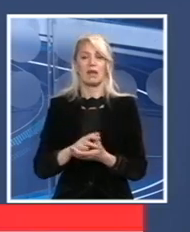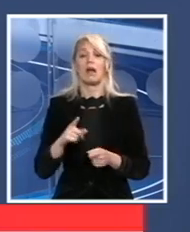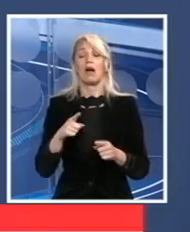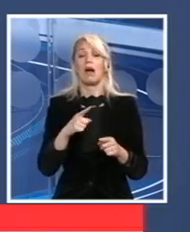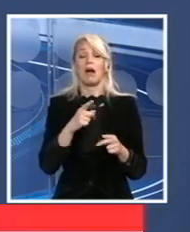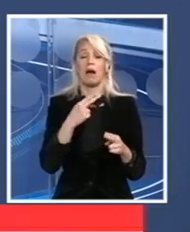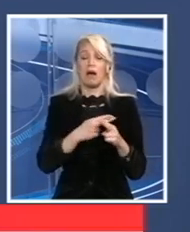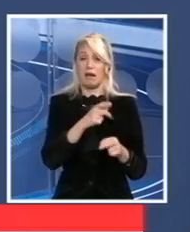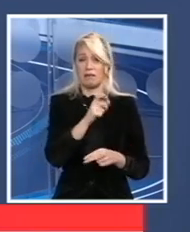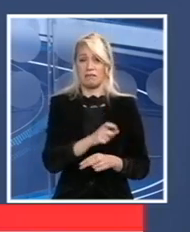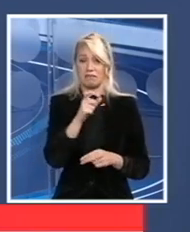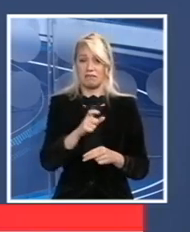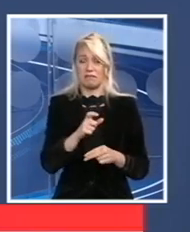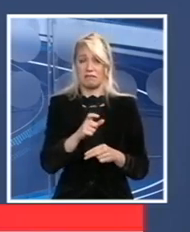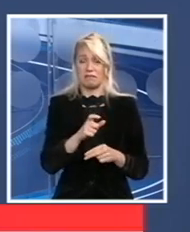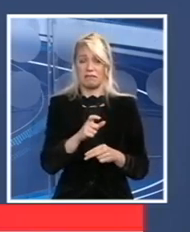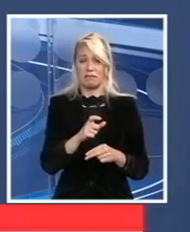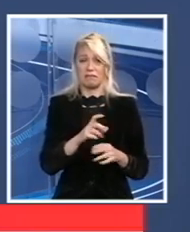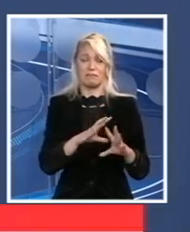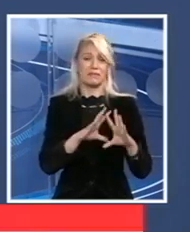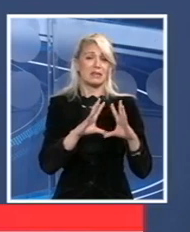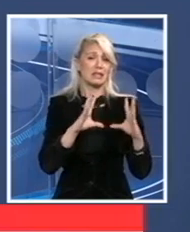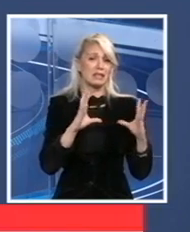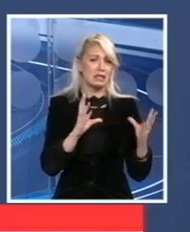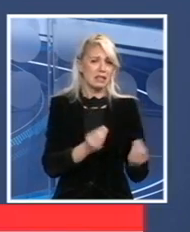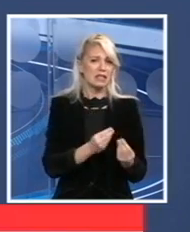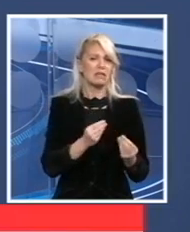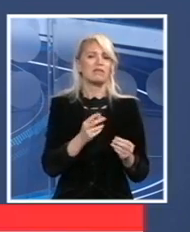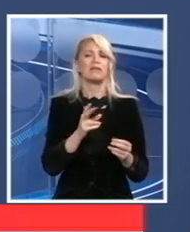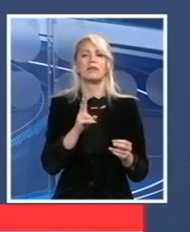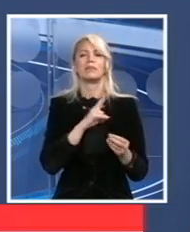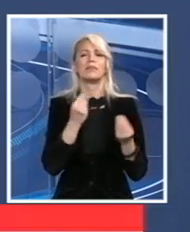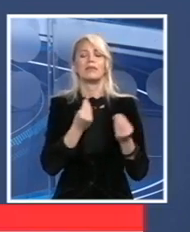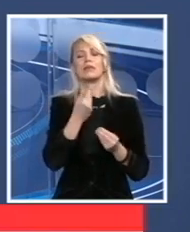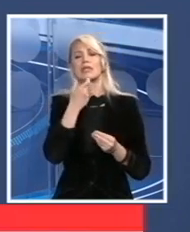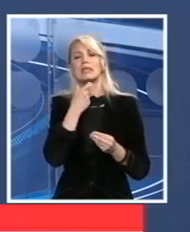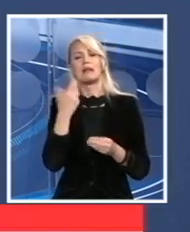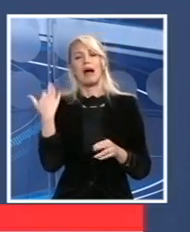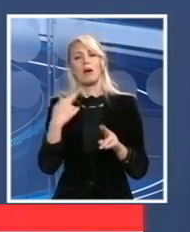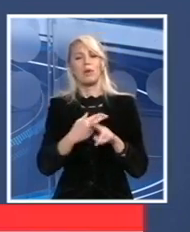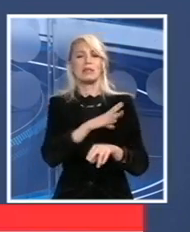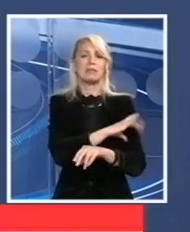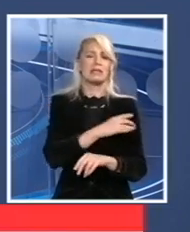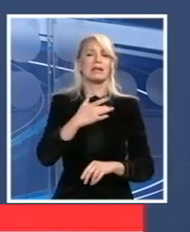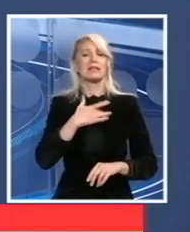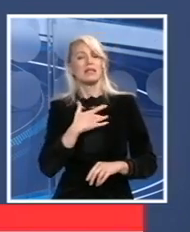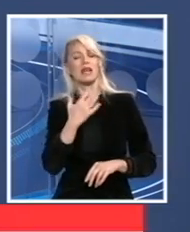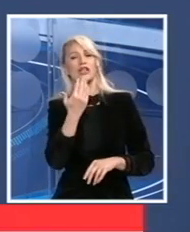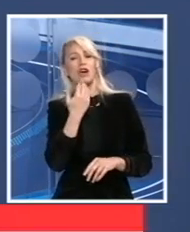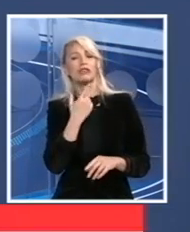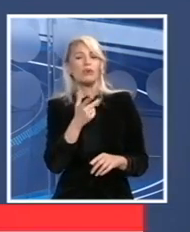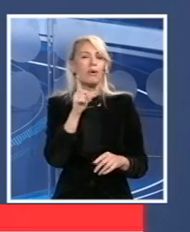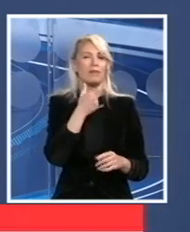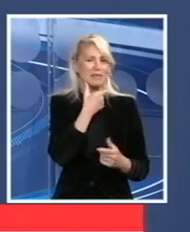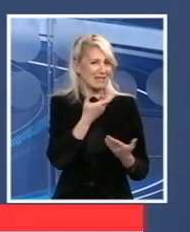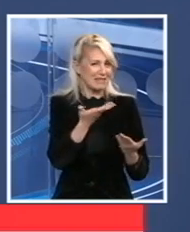Pacijenti su svi praktično imali hronična oboljenja i pridružena stanja, radilo se o starim pacijentima, ali ja sad